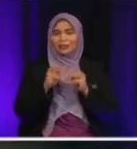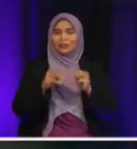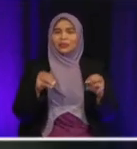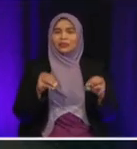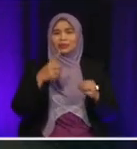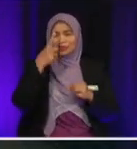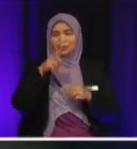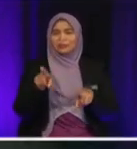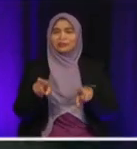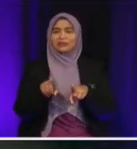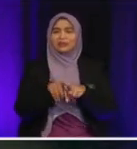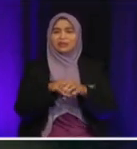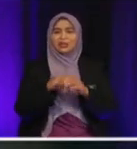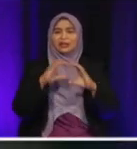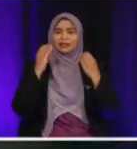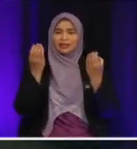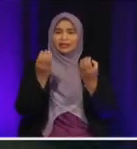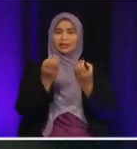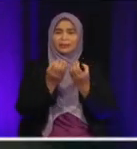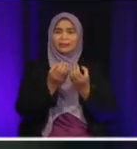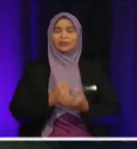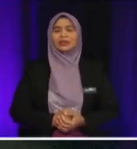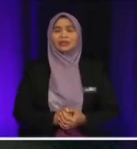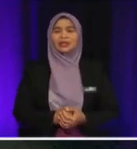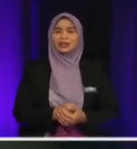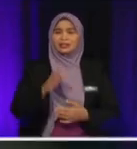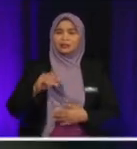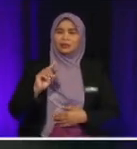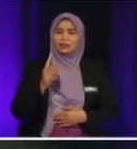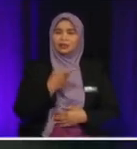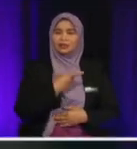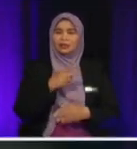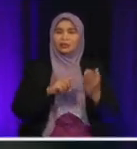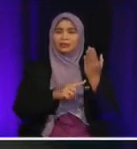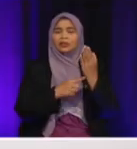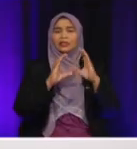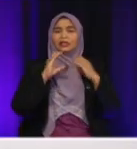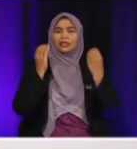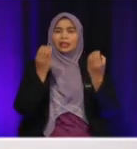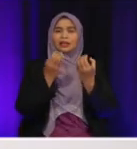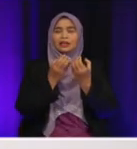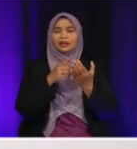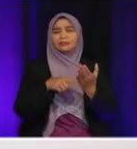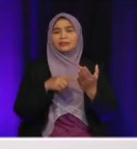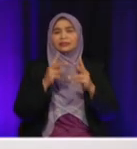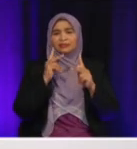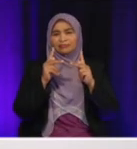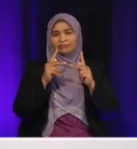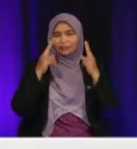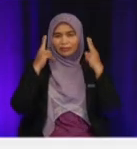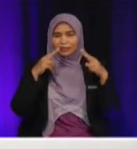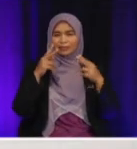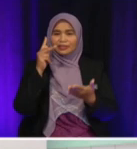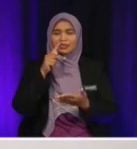dulu. Ha, dipersilakan. Okey, baik Ustaz. Sebelum kita nak mula kelas kita pada hari ini, apa kata Ustaz boleh perkenalkan murid-murid kita terlebih